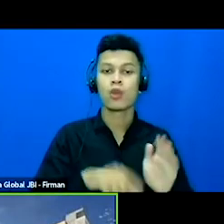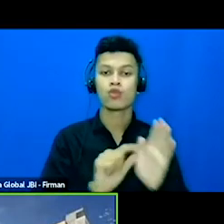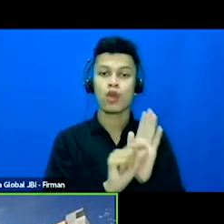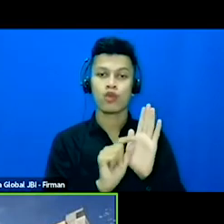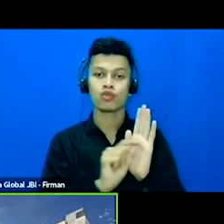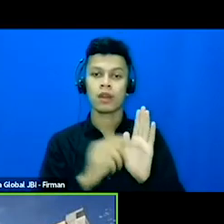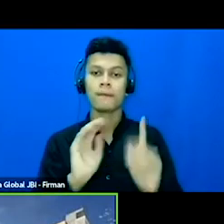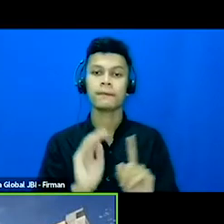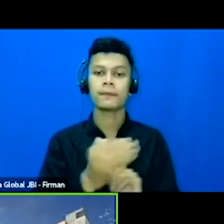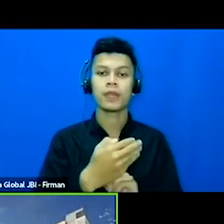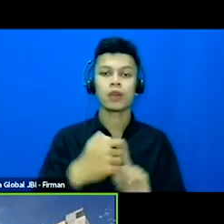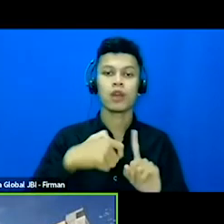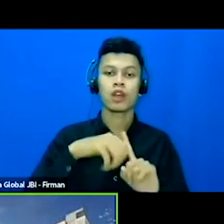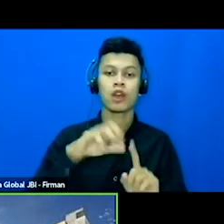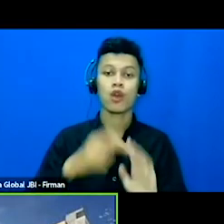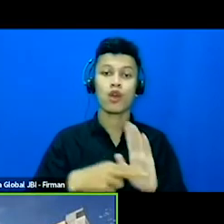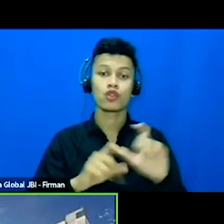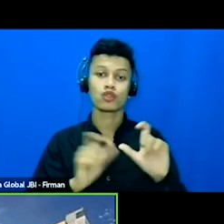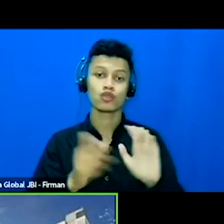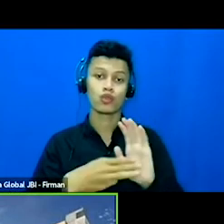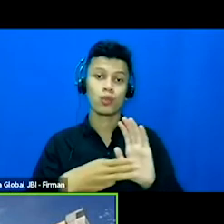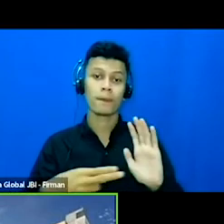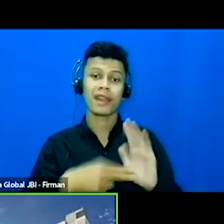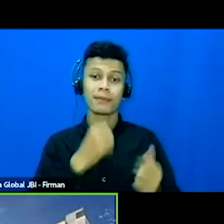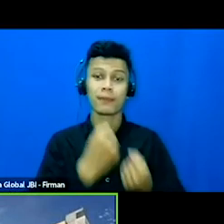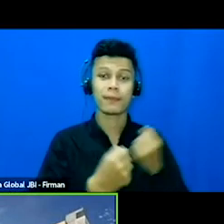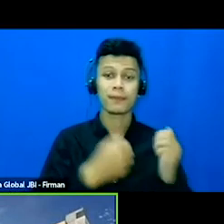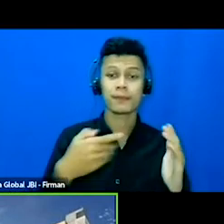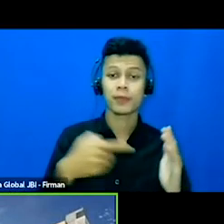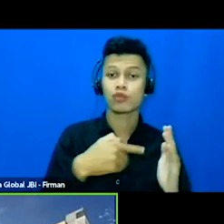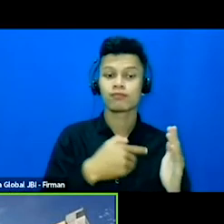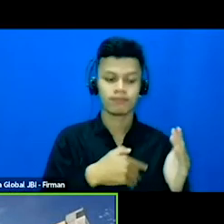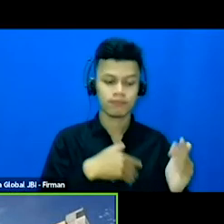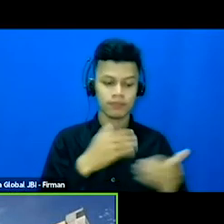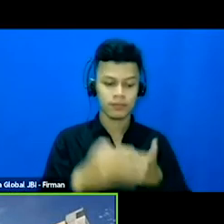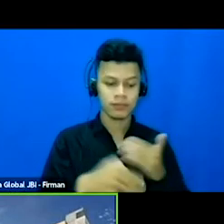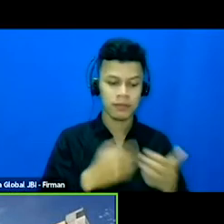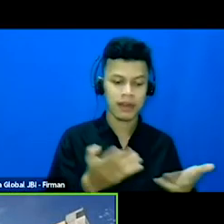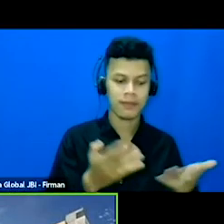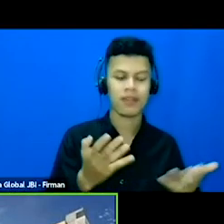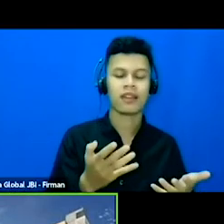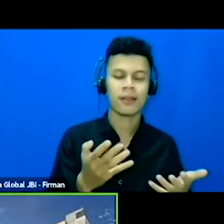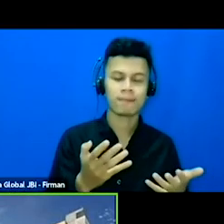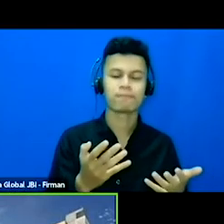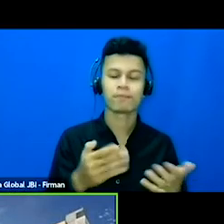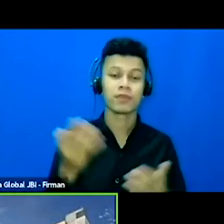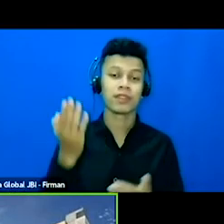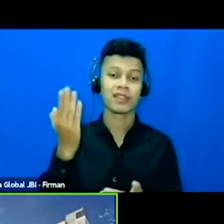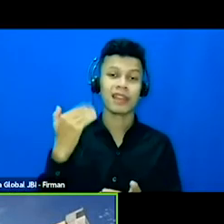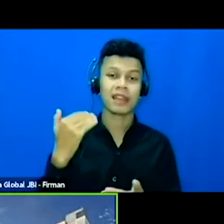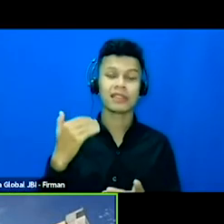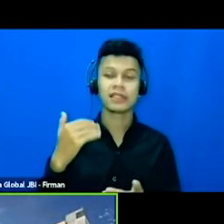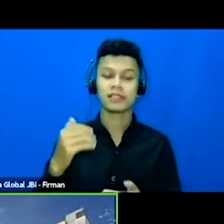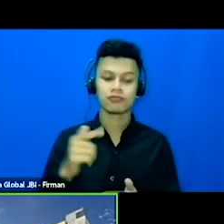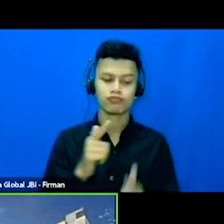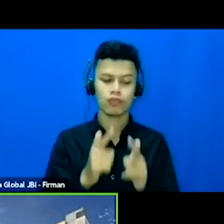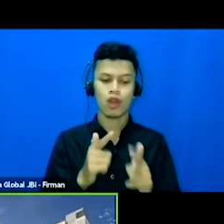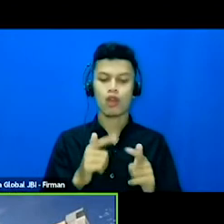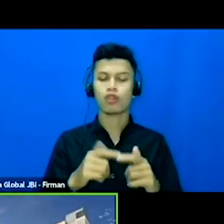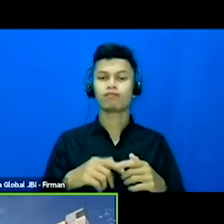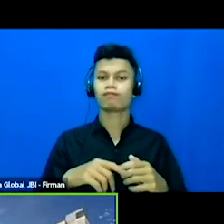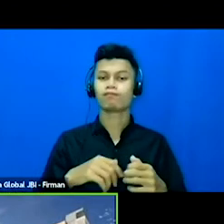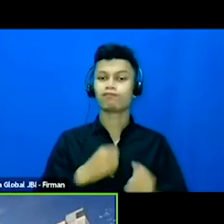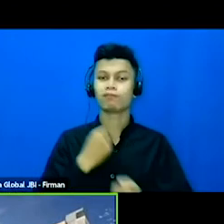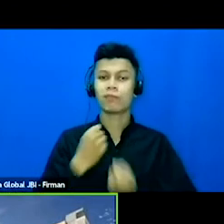perlindungan konsumen ini itu nah ini yang eh Seperti dikemukakan bahwa kalau pelaku usaha itu